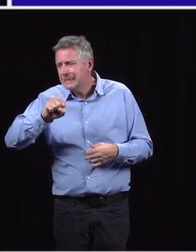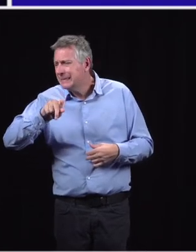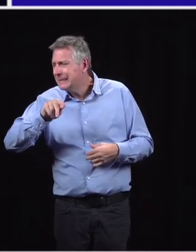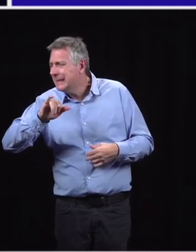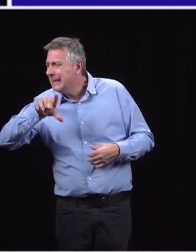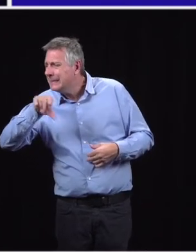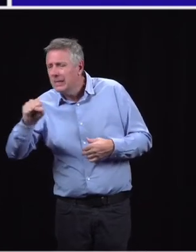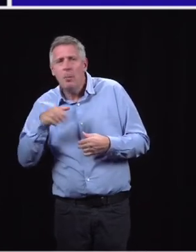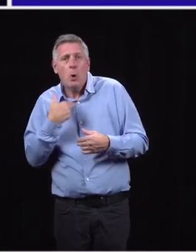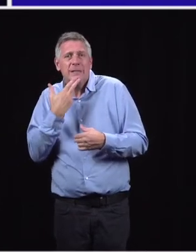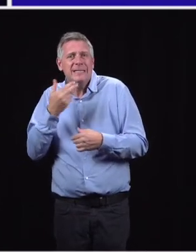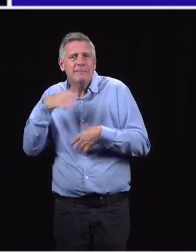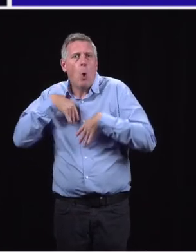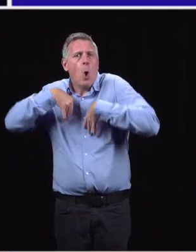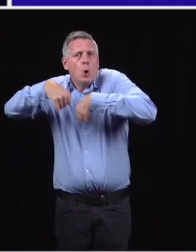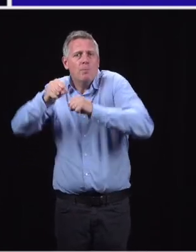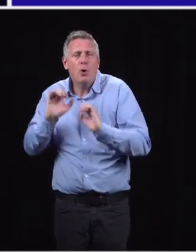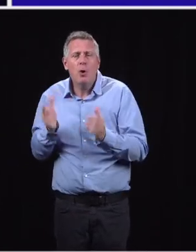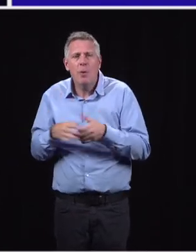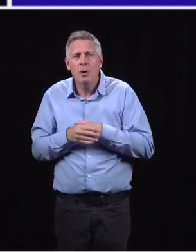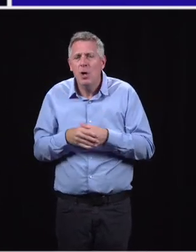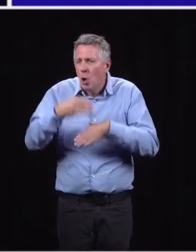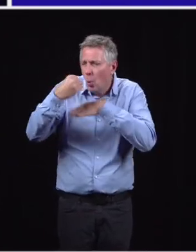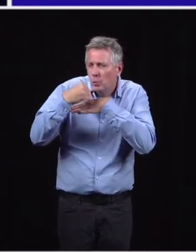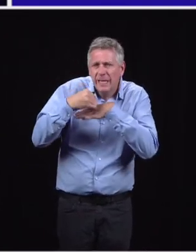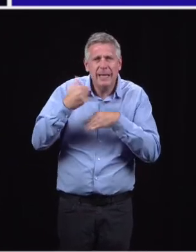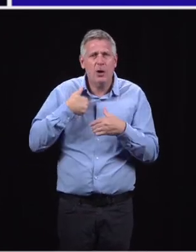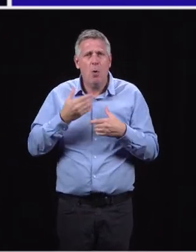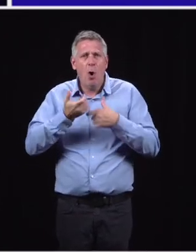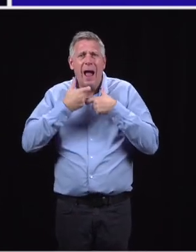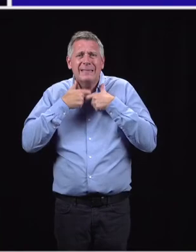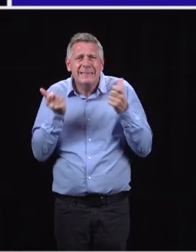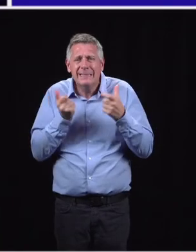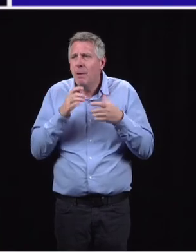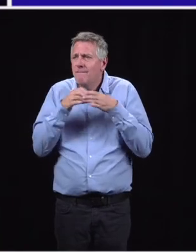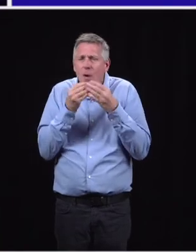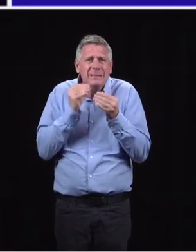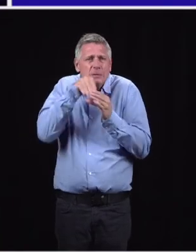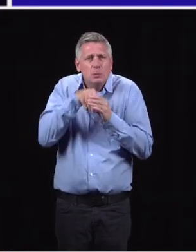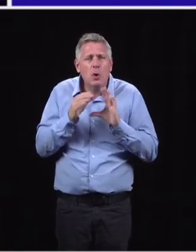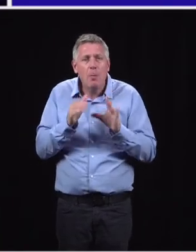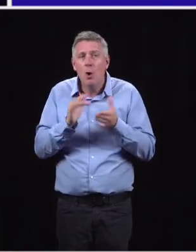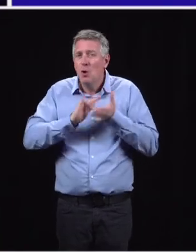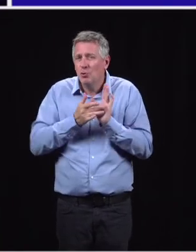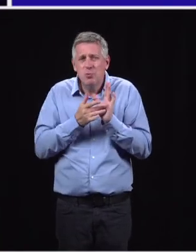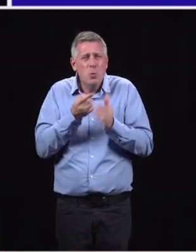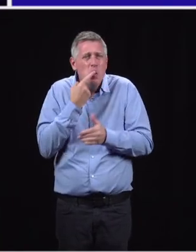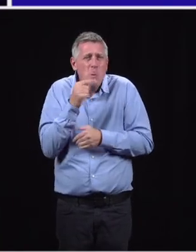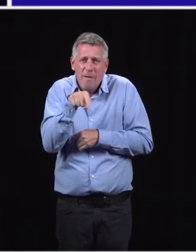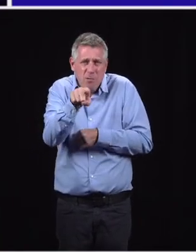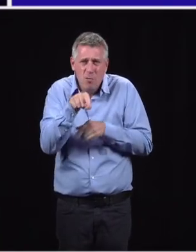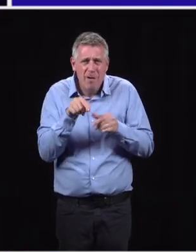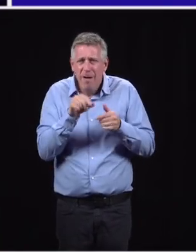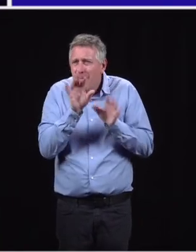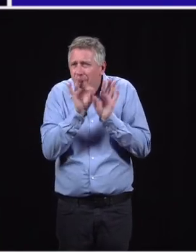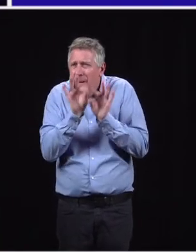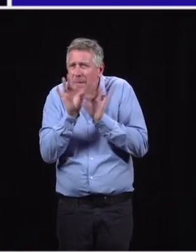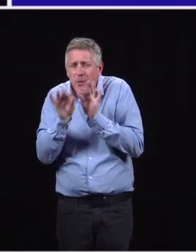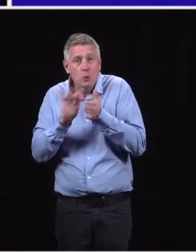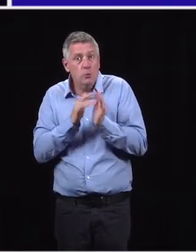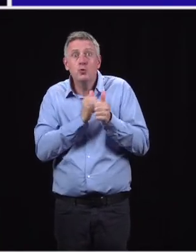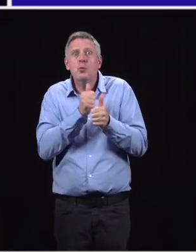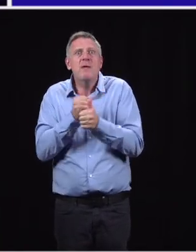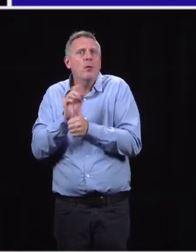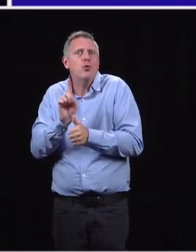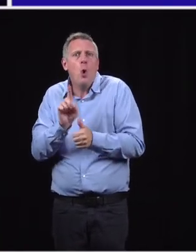des ateliers sur des conseils sur comment accéder à des formations il y en a vraiment pour tous les goûts n'hésitez pas à faire votre sélection vous n'avez pas à tout suivre on vous